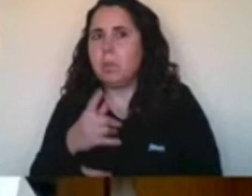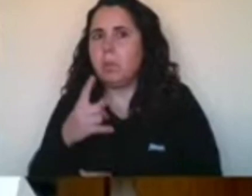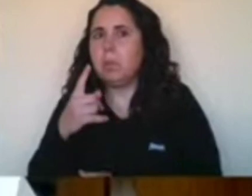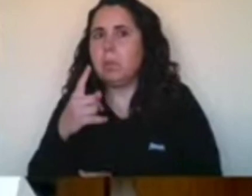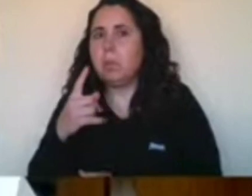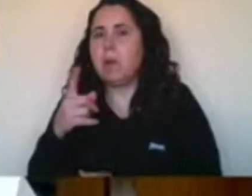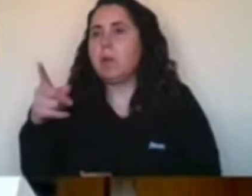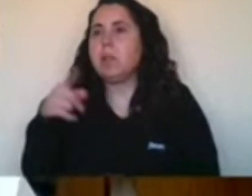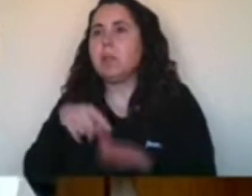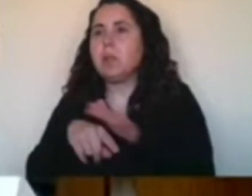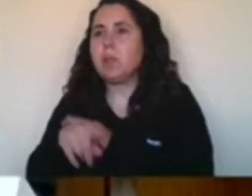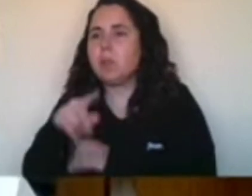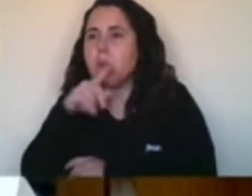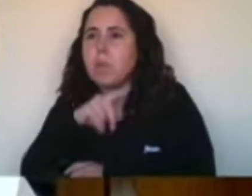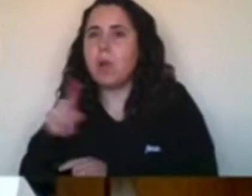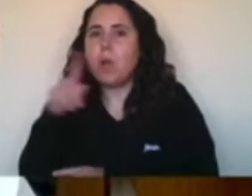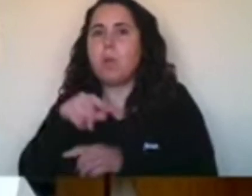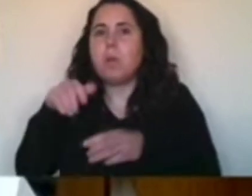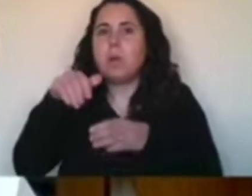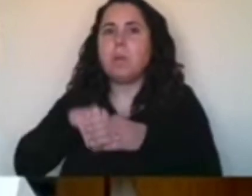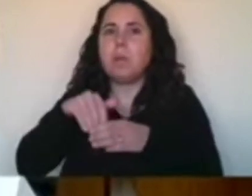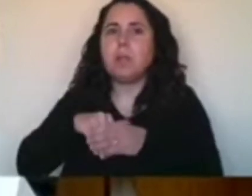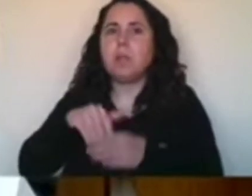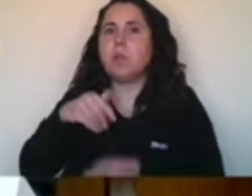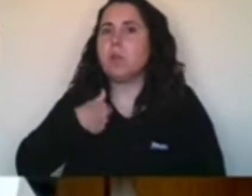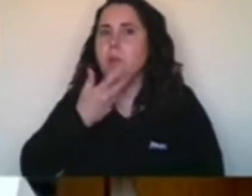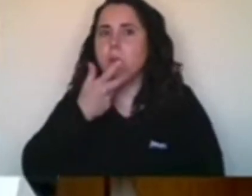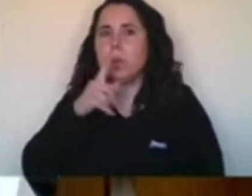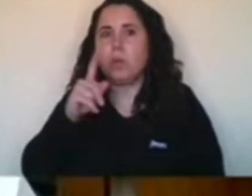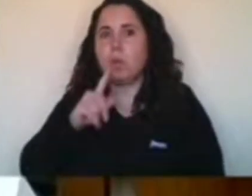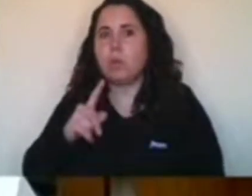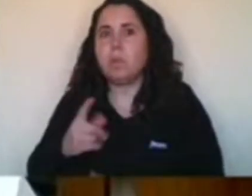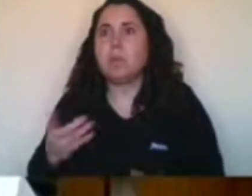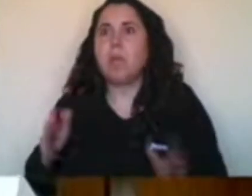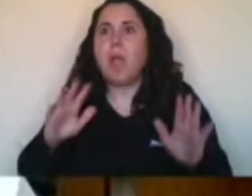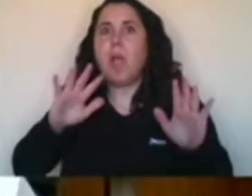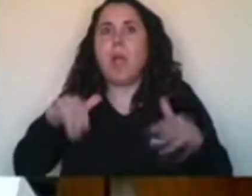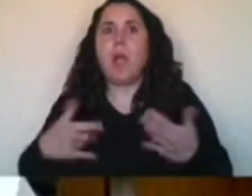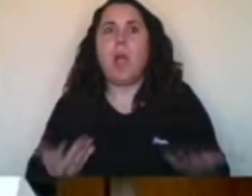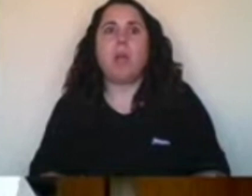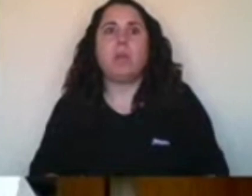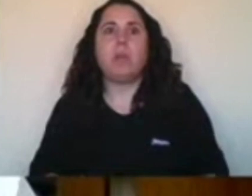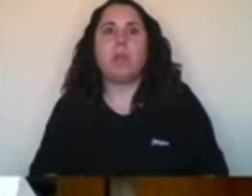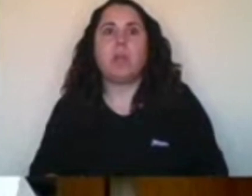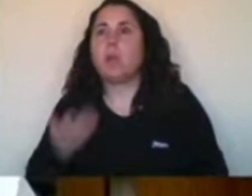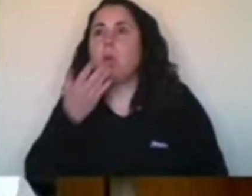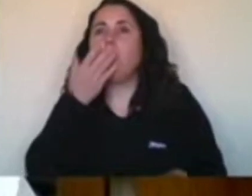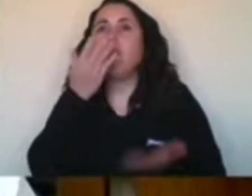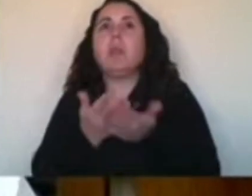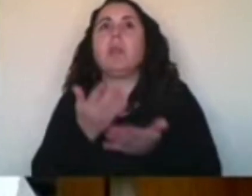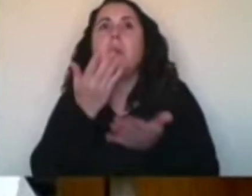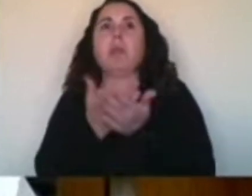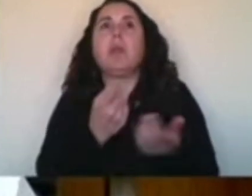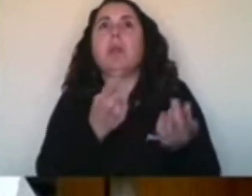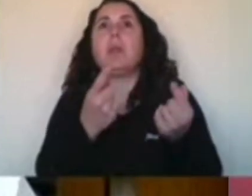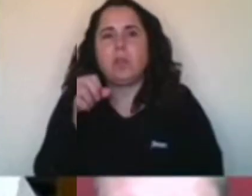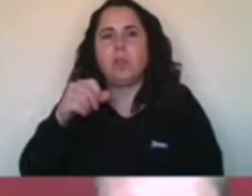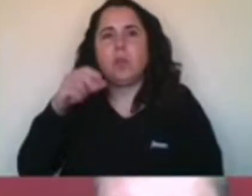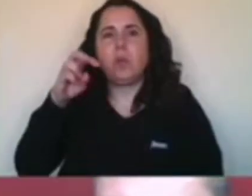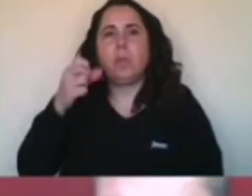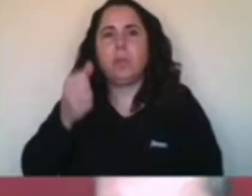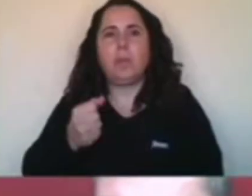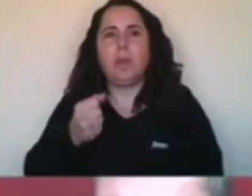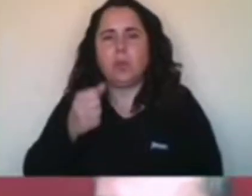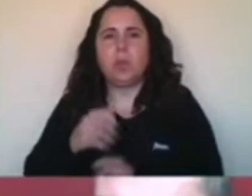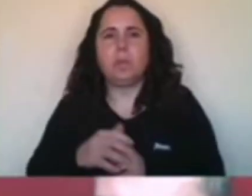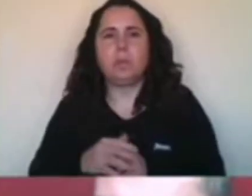mala gestión o hay unos problemas internos que no sabemos. Es que no, es que al final cuando uno está pidiendo dinero es porque tiene necesidad. Antes de